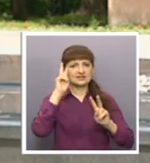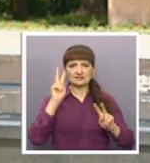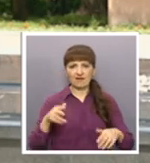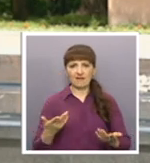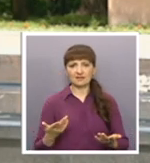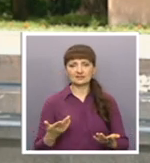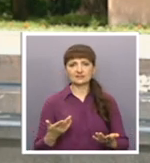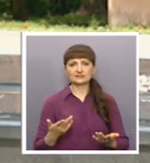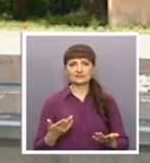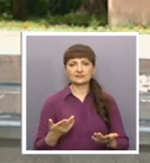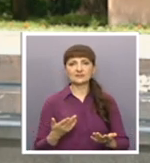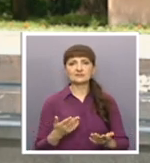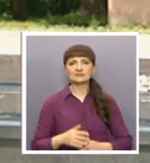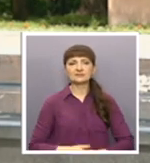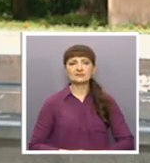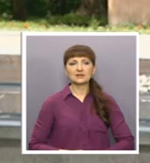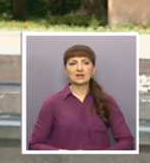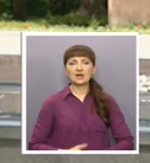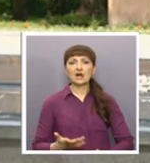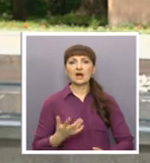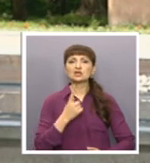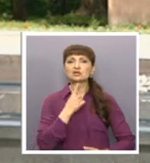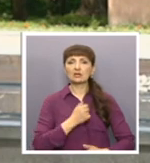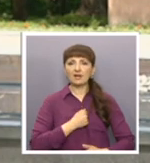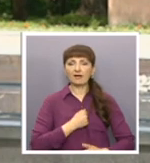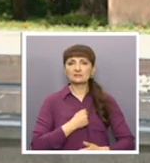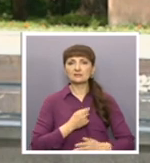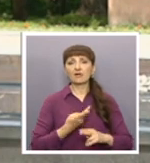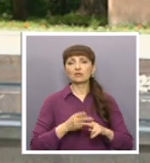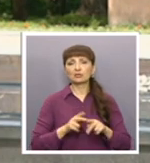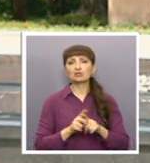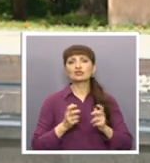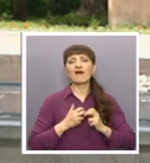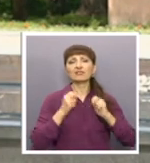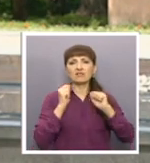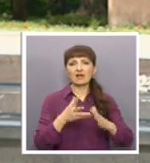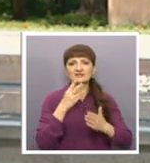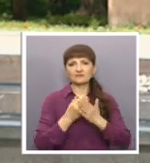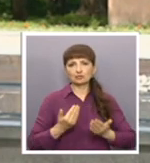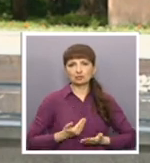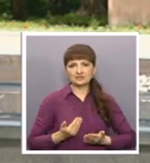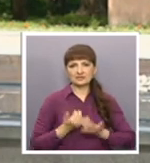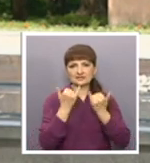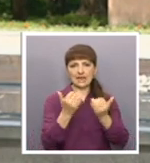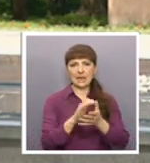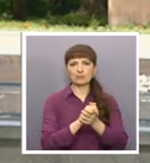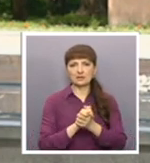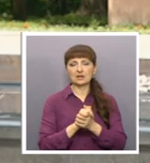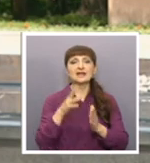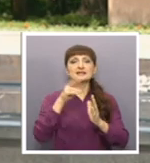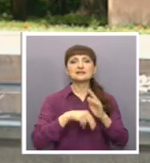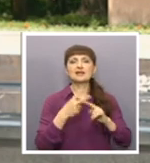знает. Это имена солдат, которые тоже пожертвовали своими жизнями ради мира во всем мире. Среди